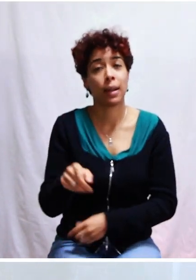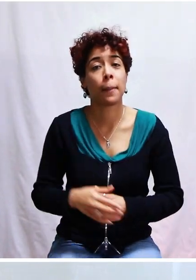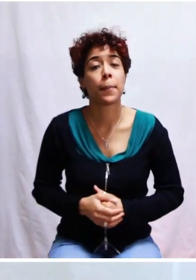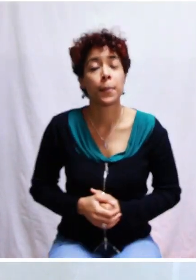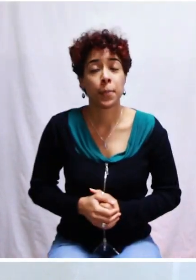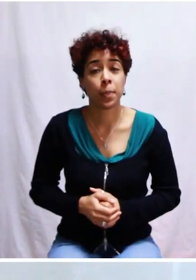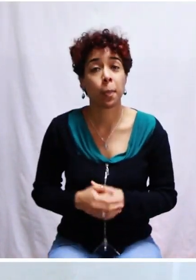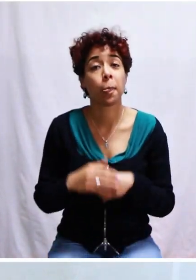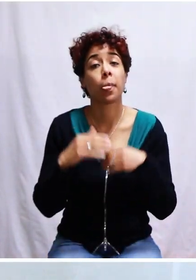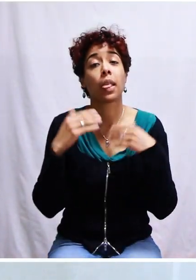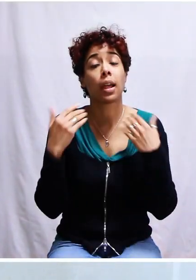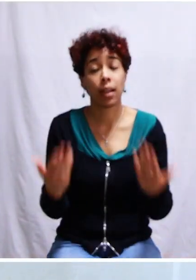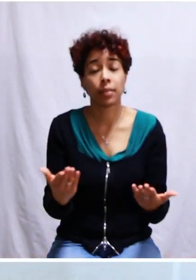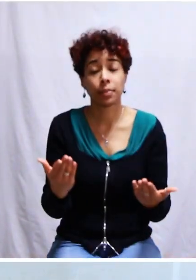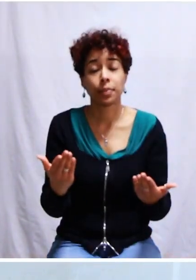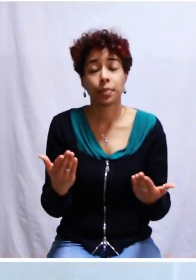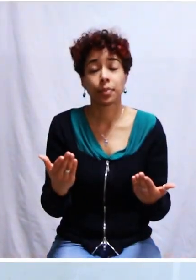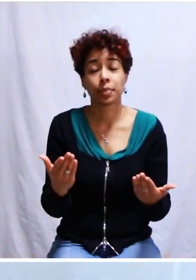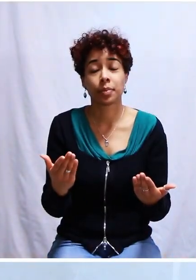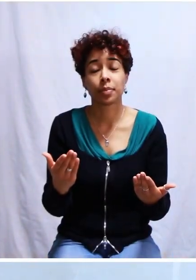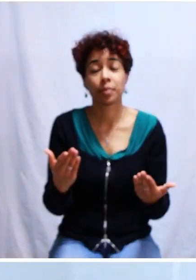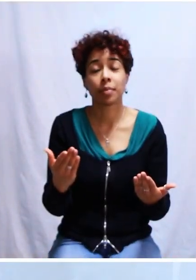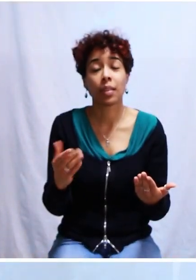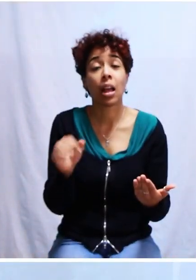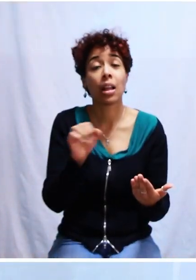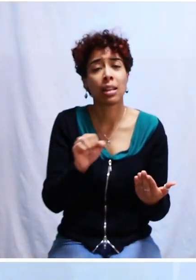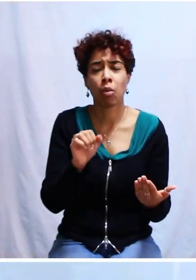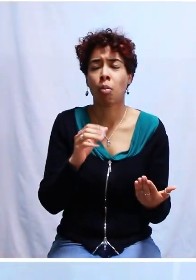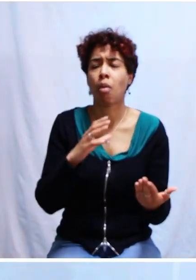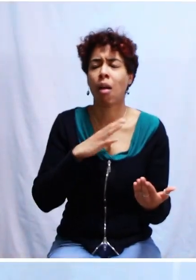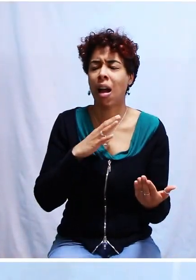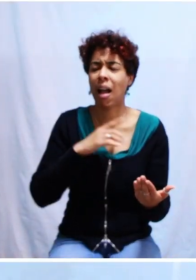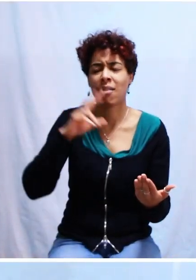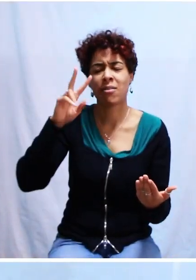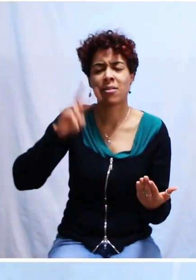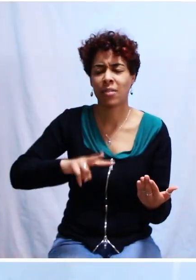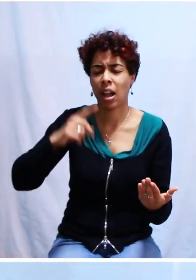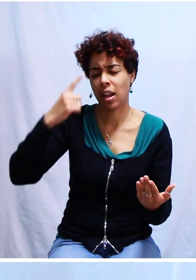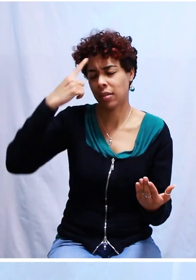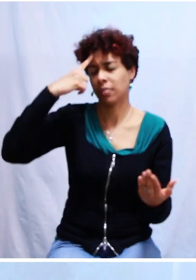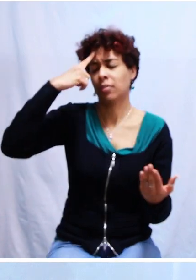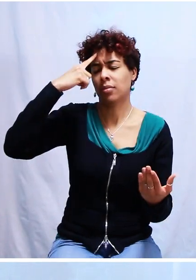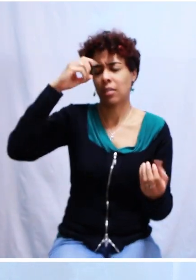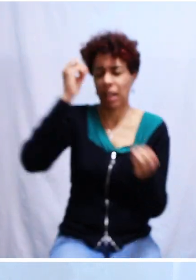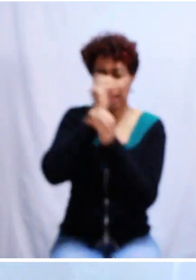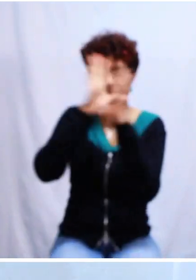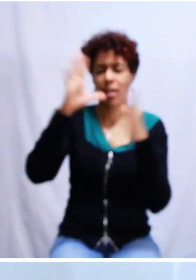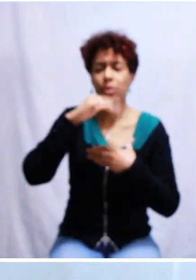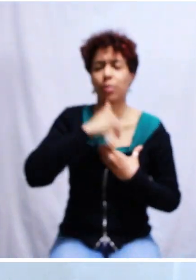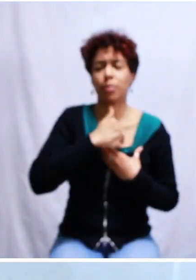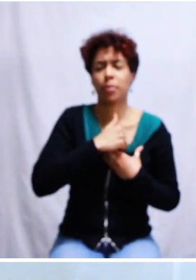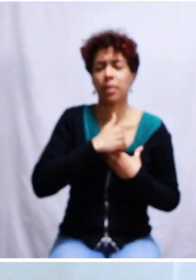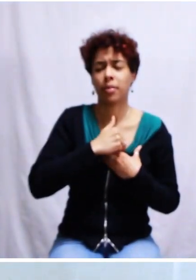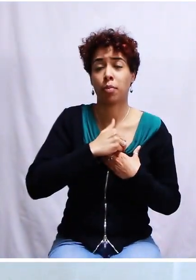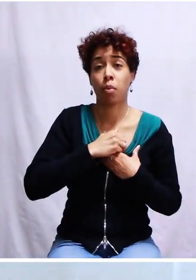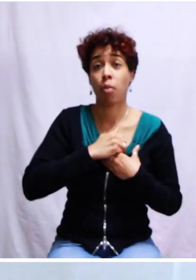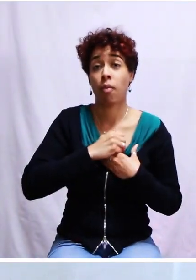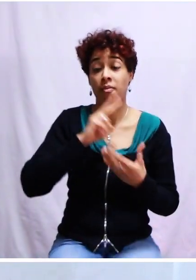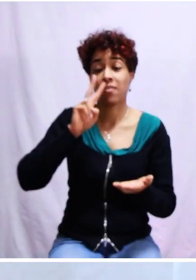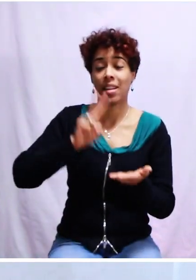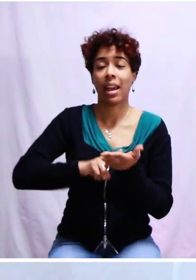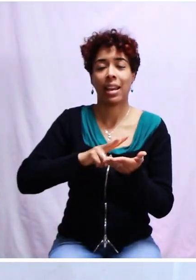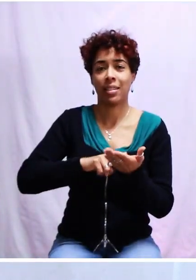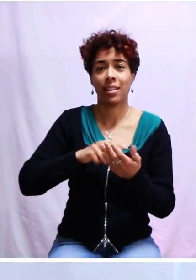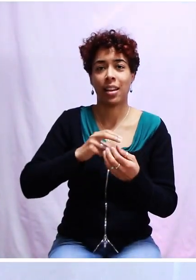En ayant dans son cœur cette révélation de comment faire pour découvrir la vérité de la part de Dieu, il va